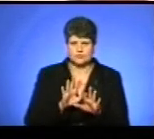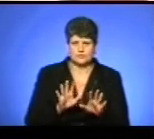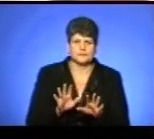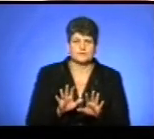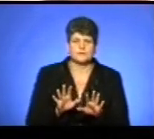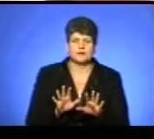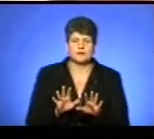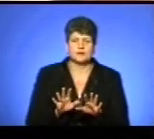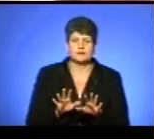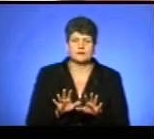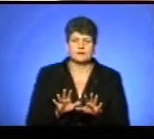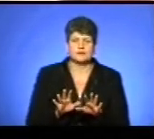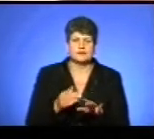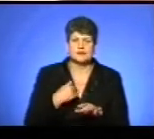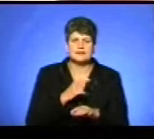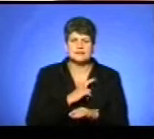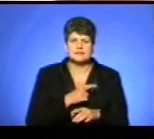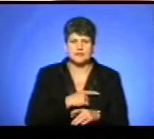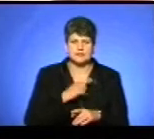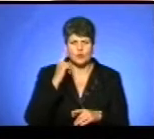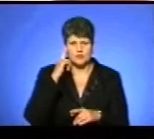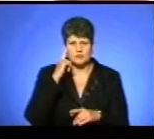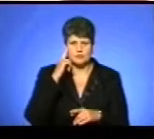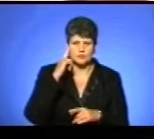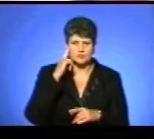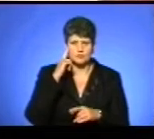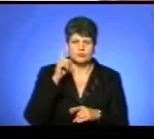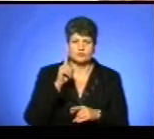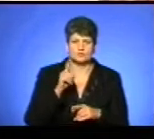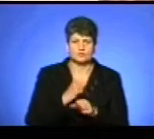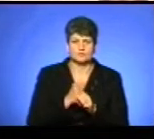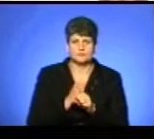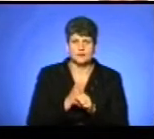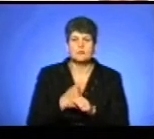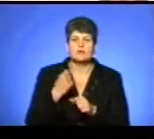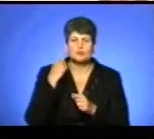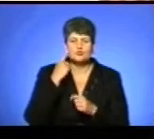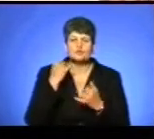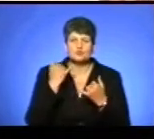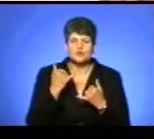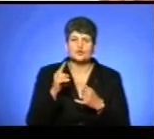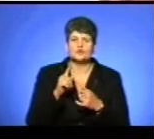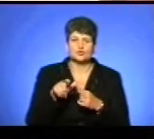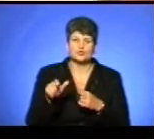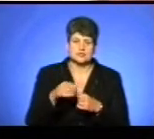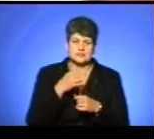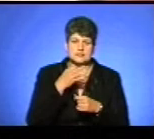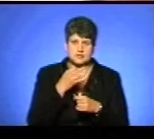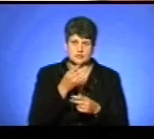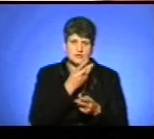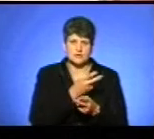як це по-українськи. Я не сильно напружився, щоб щось створити. Там, ми сьогодні почуємо, що скажуть глядачі на твори